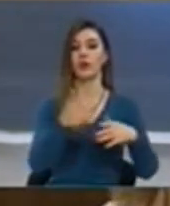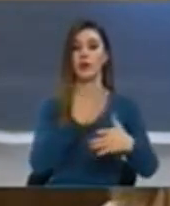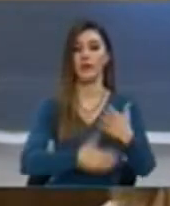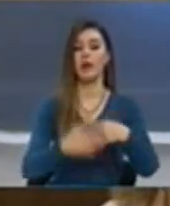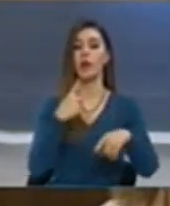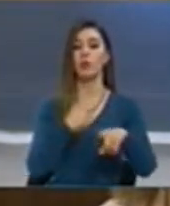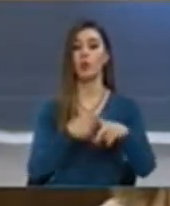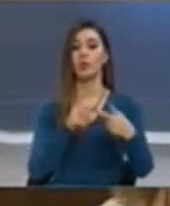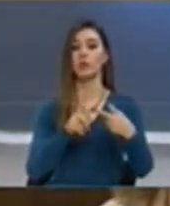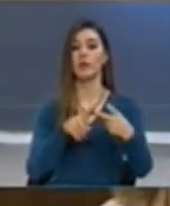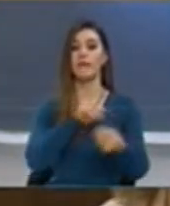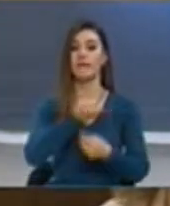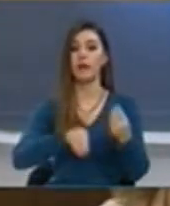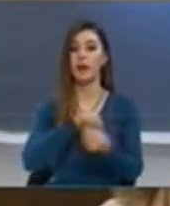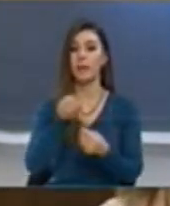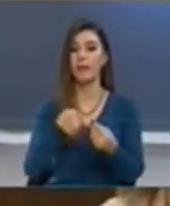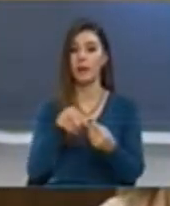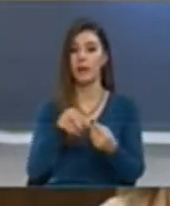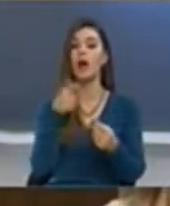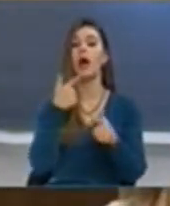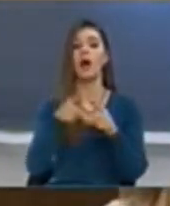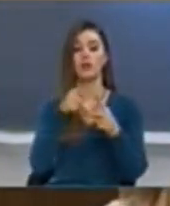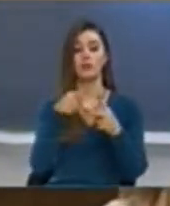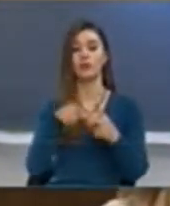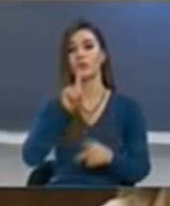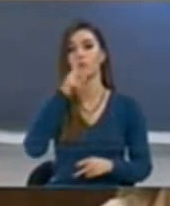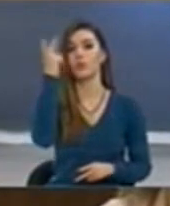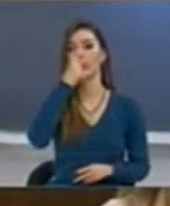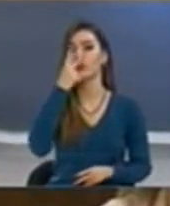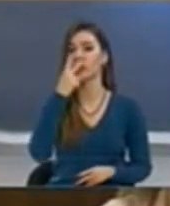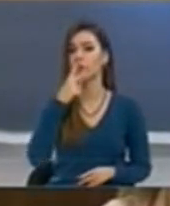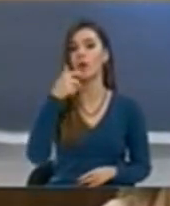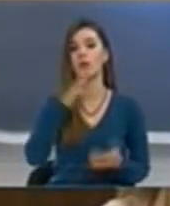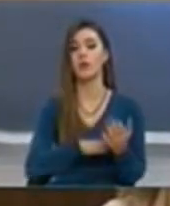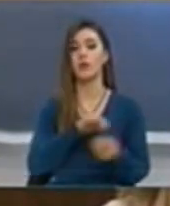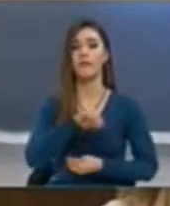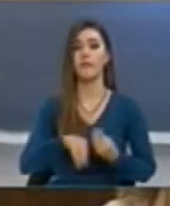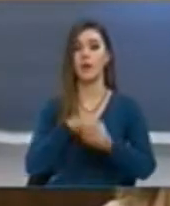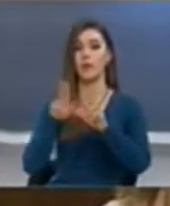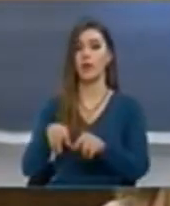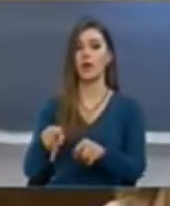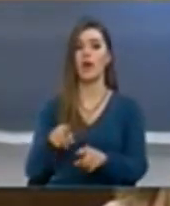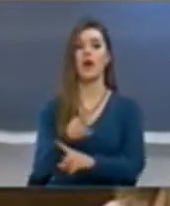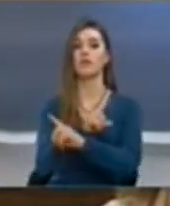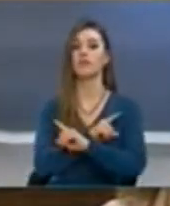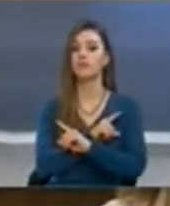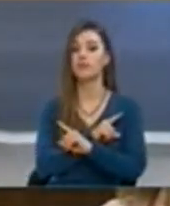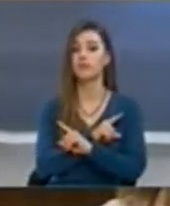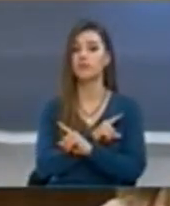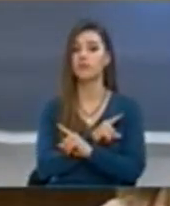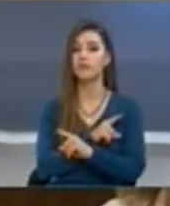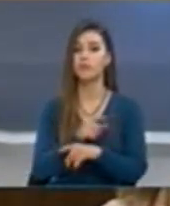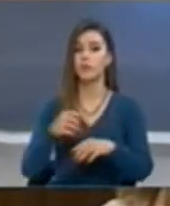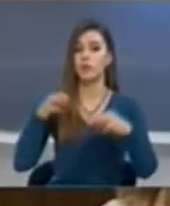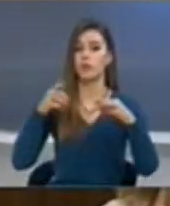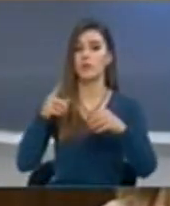pse e kemi shtyt këtë çështje ka qenë sepse është shumë e pakuptueshme kur në një familje, kur vdes kryefamiljari, familja